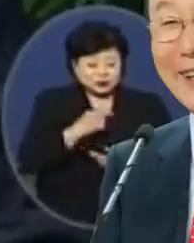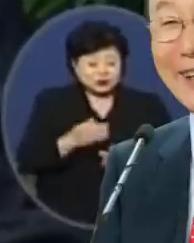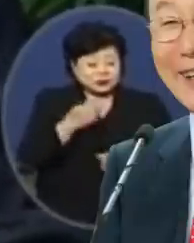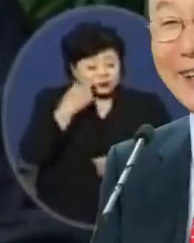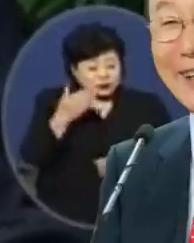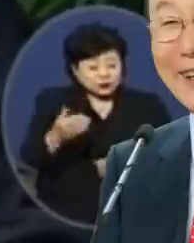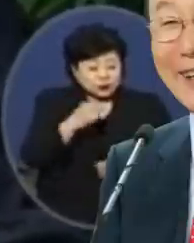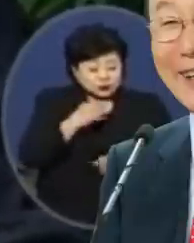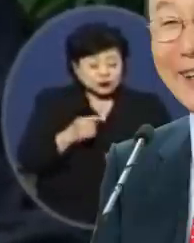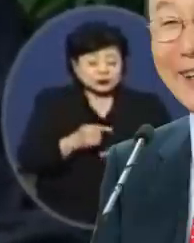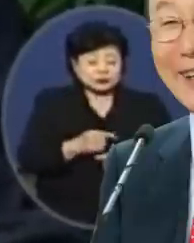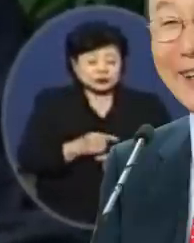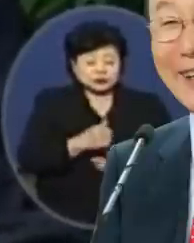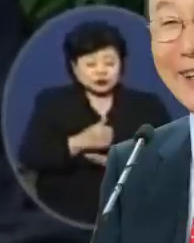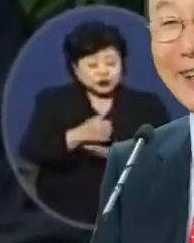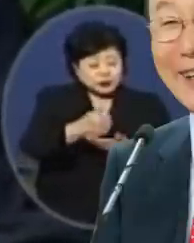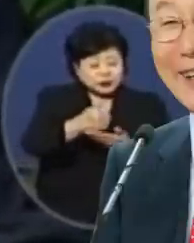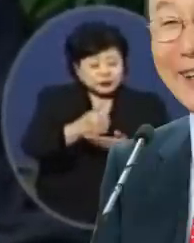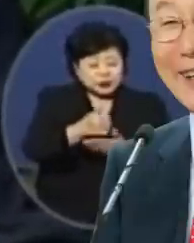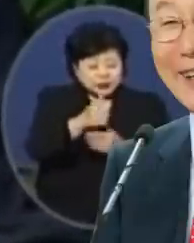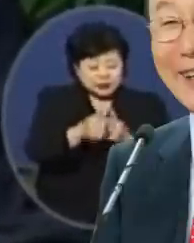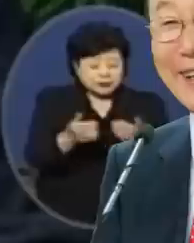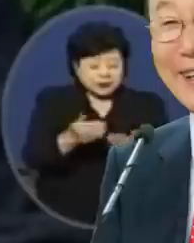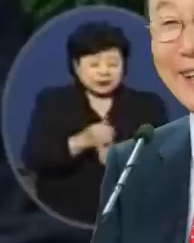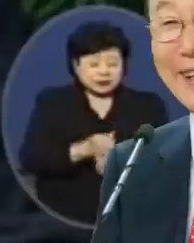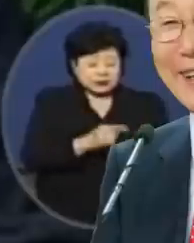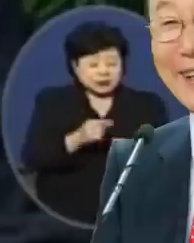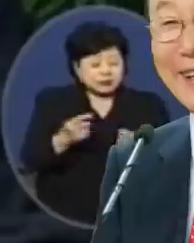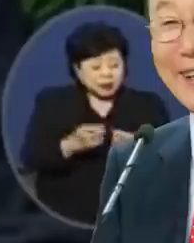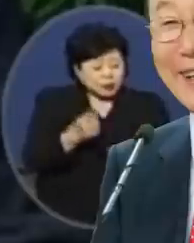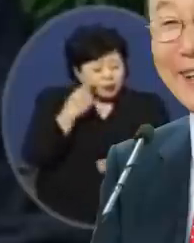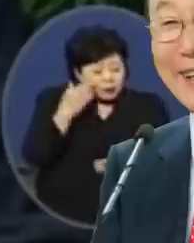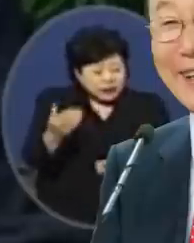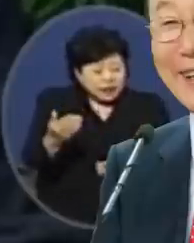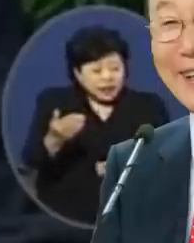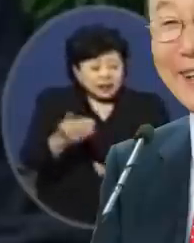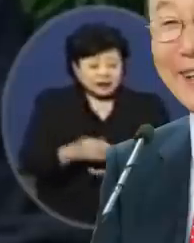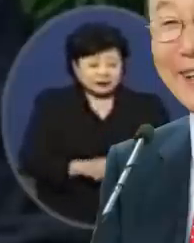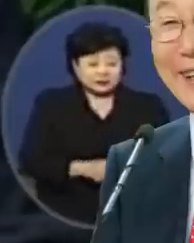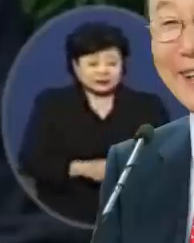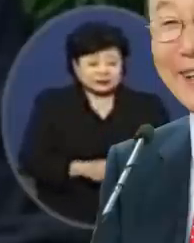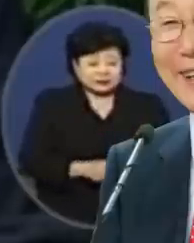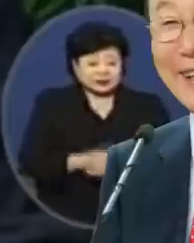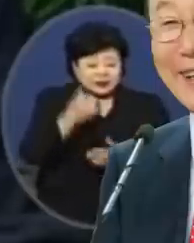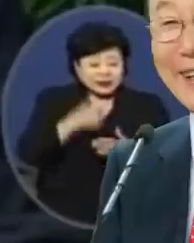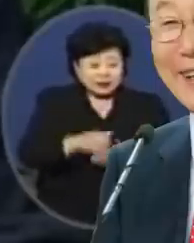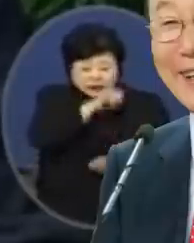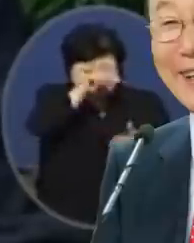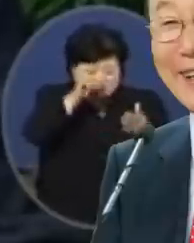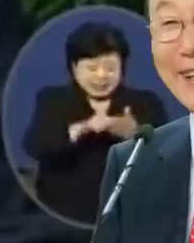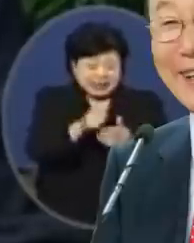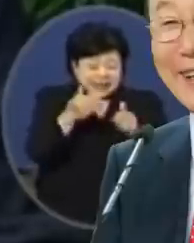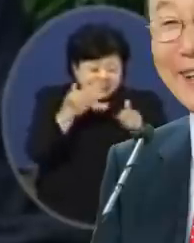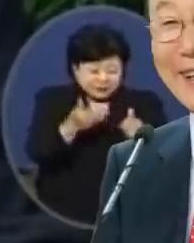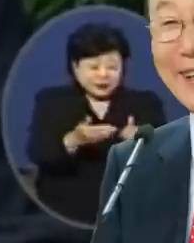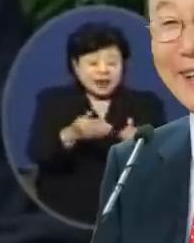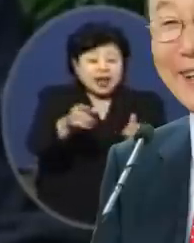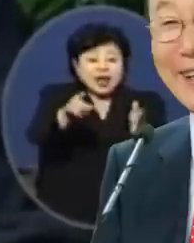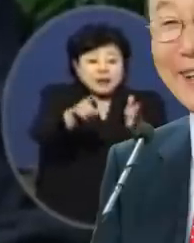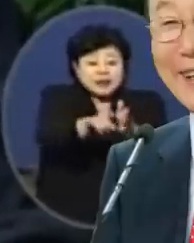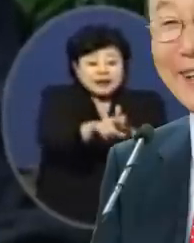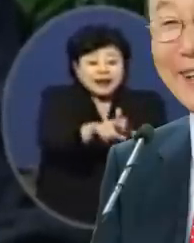묻습니다. 주님 어떻게 해야 주님의 하나님의 일을 하고 삽니까? 나머지 내 인생을요. 하나님을